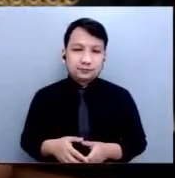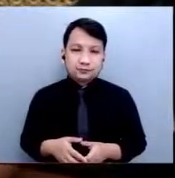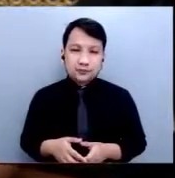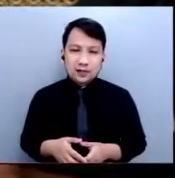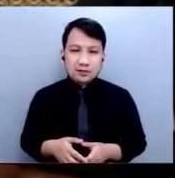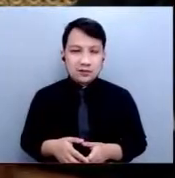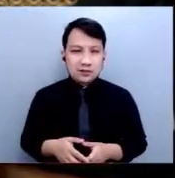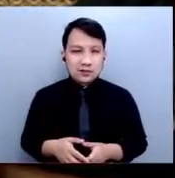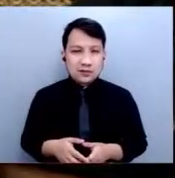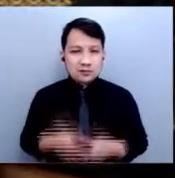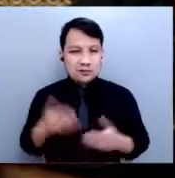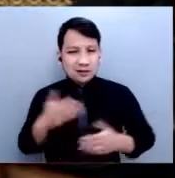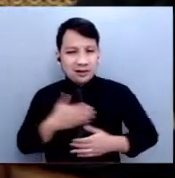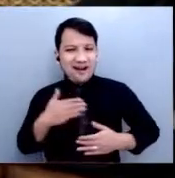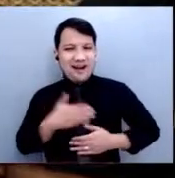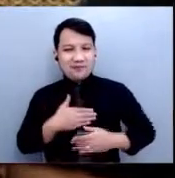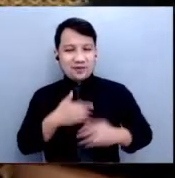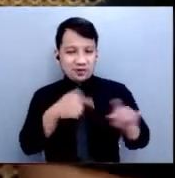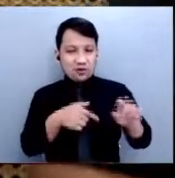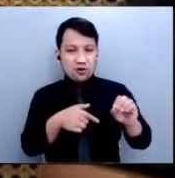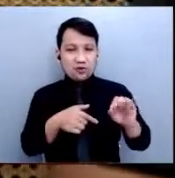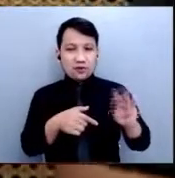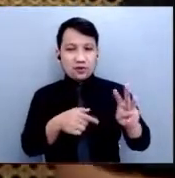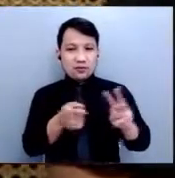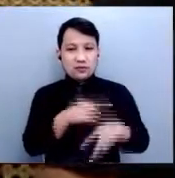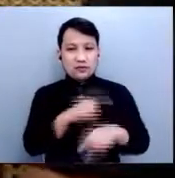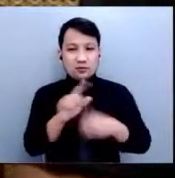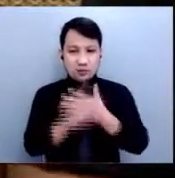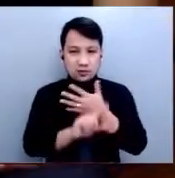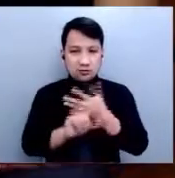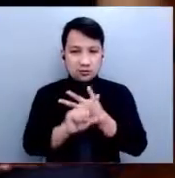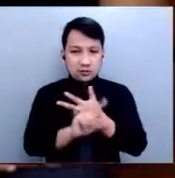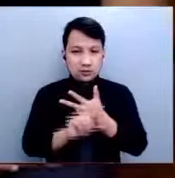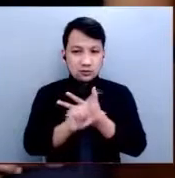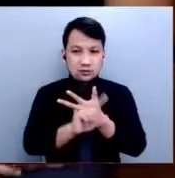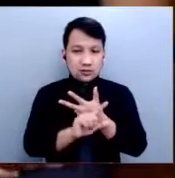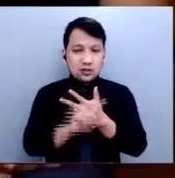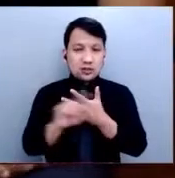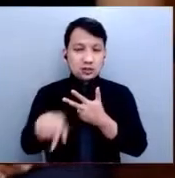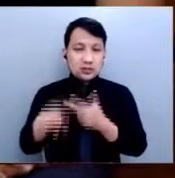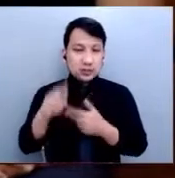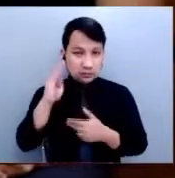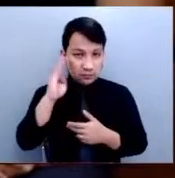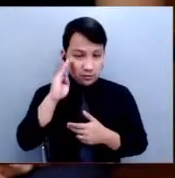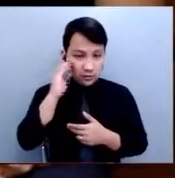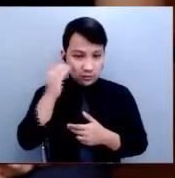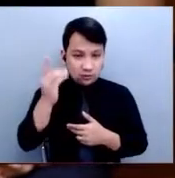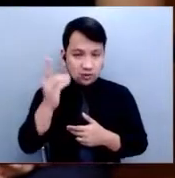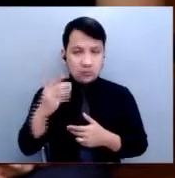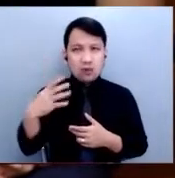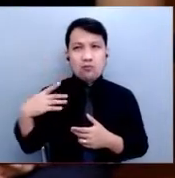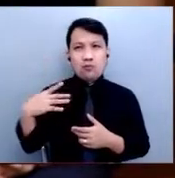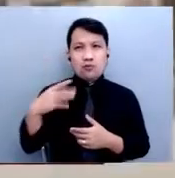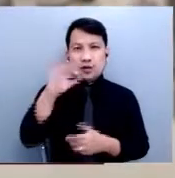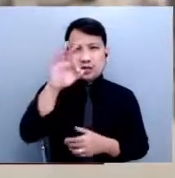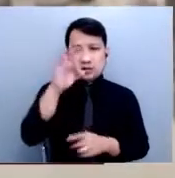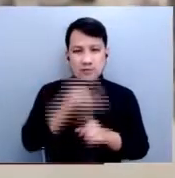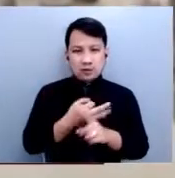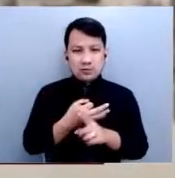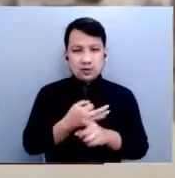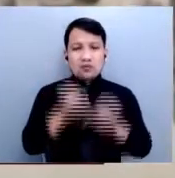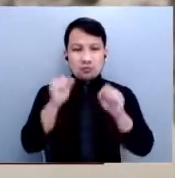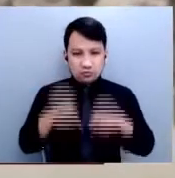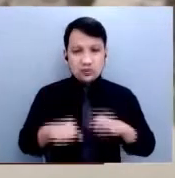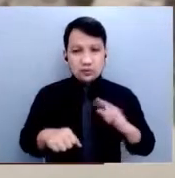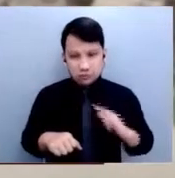Maluha-luha sa tuwa ang OFW mula Calamba, Laguna na si Melvin Dolosa. Matapos kasing maghintay ng higit siyam na buwan, maaari na siyang